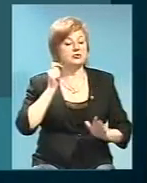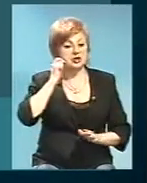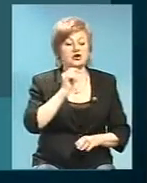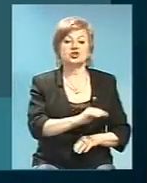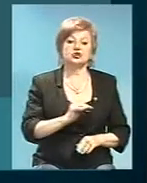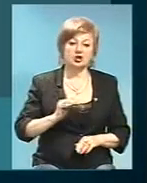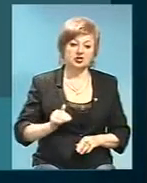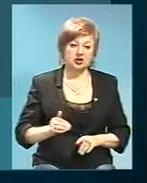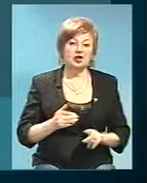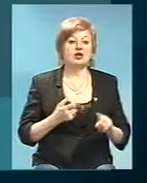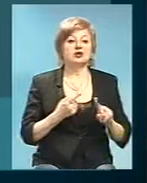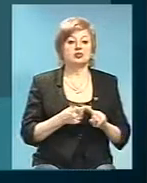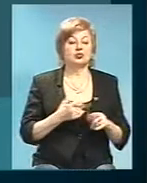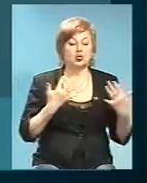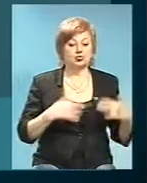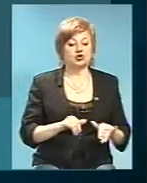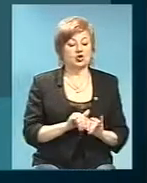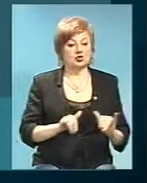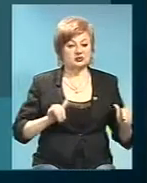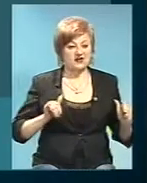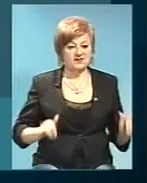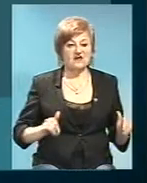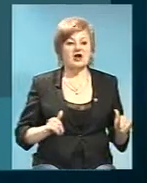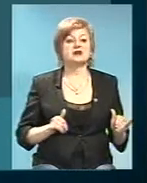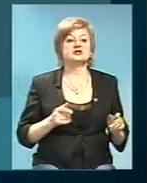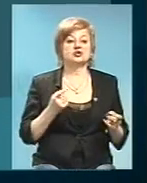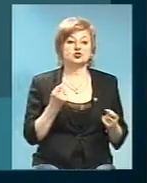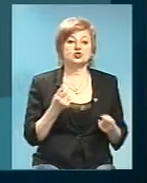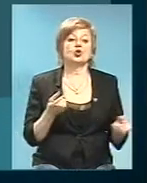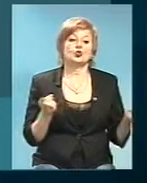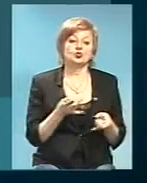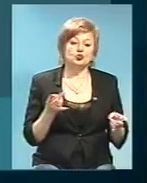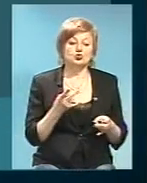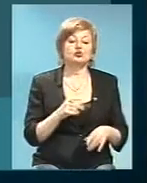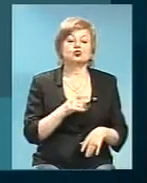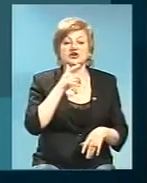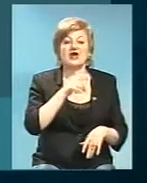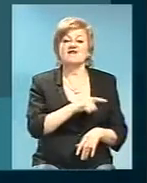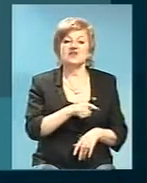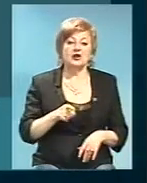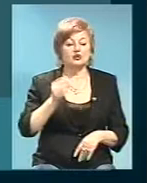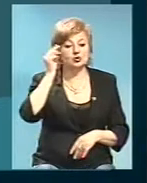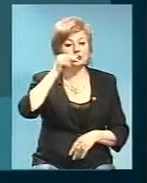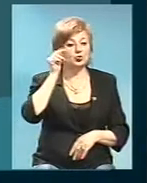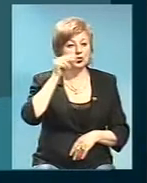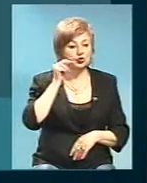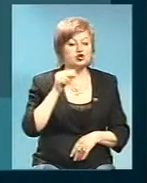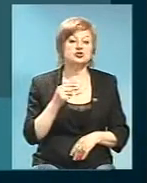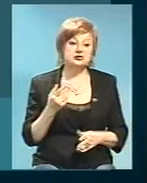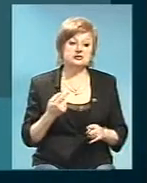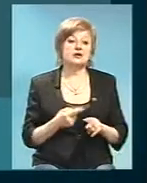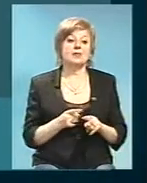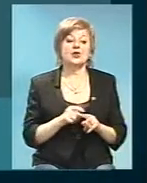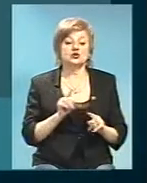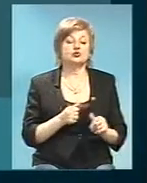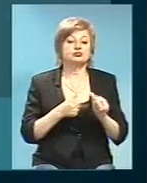діти раніше розвиваються, а якісь трошечки ще потребують часу, щоб навчитися там самостійно